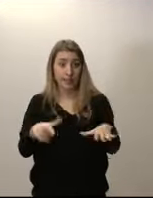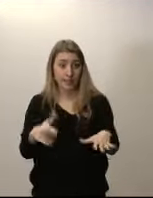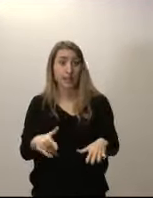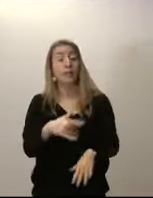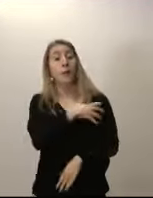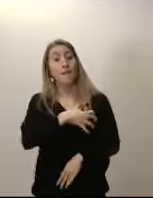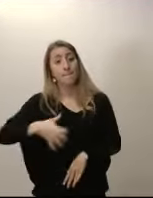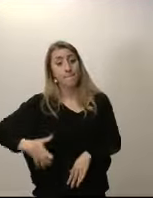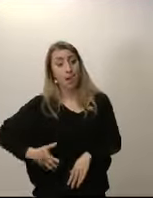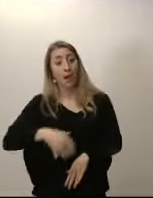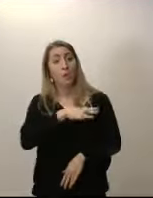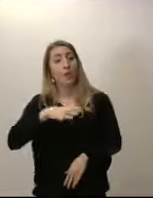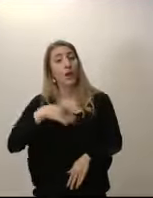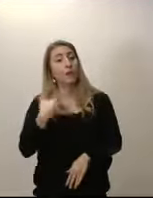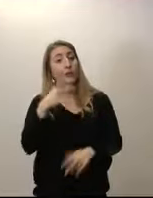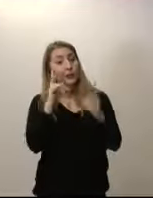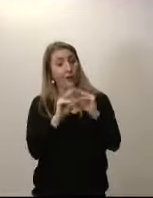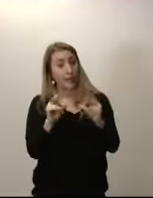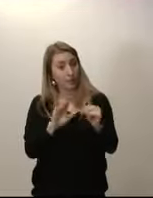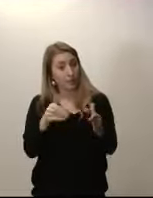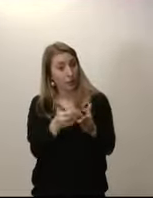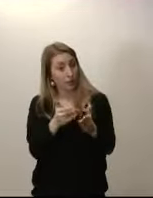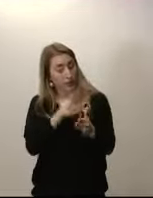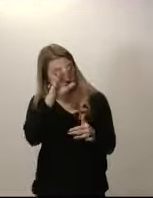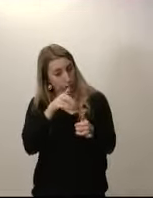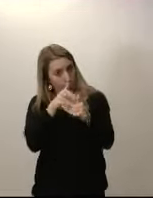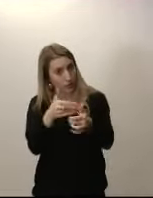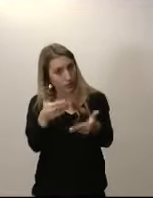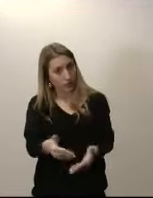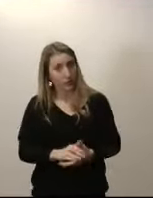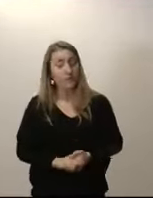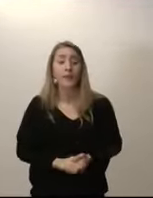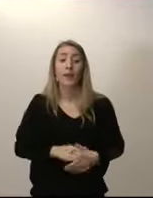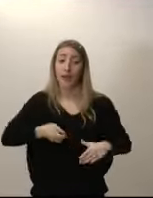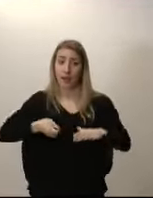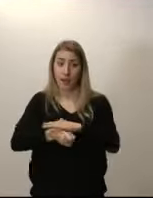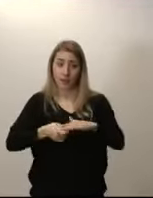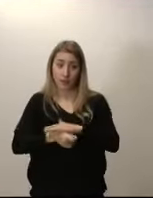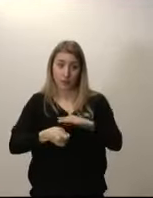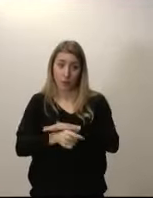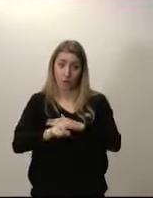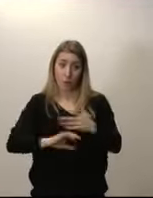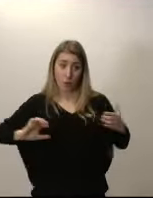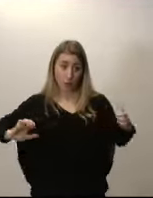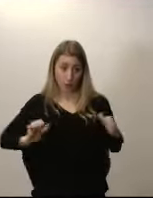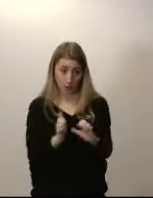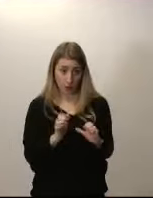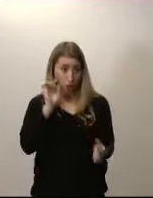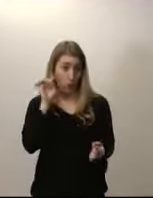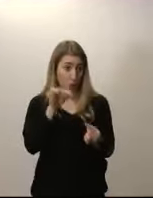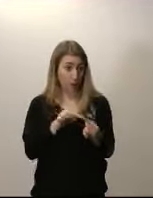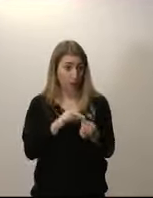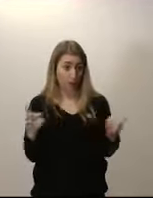Gromersch parfaitement bien et nous sommes dans cette lignée. Les investissements sont plus que jamais réduits à l'essentiel afin de sortir la ville de